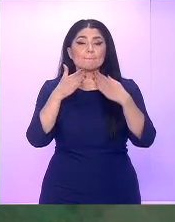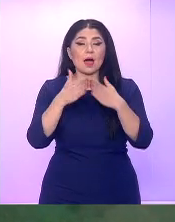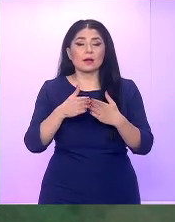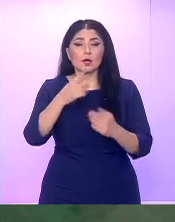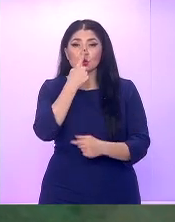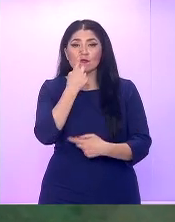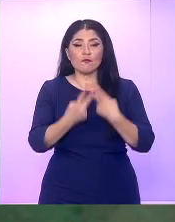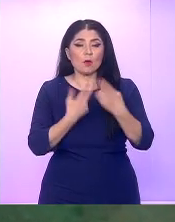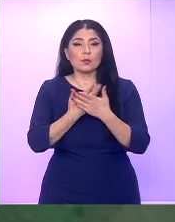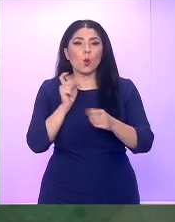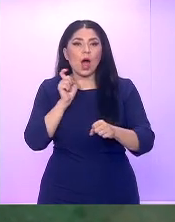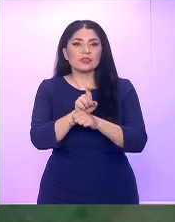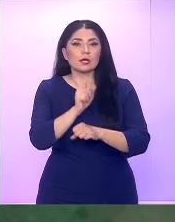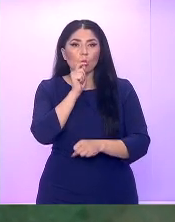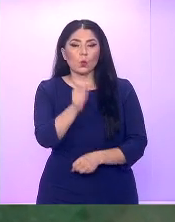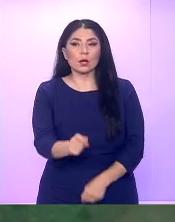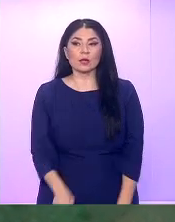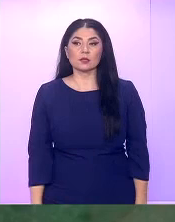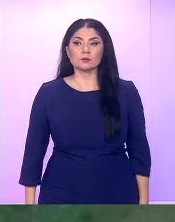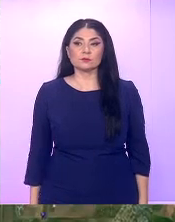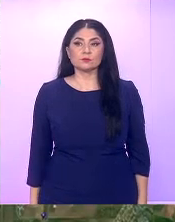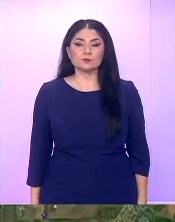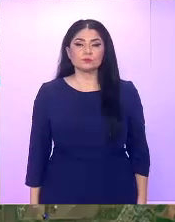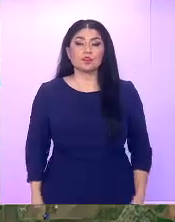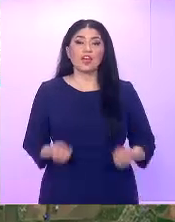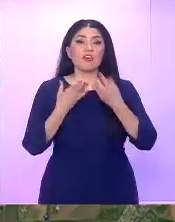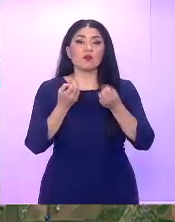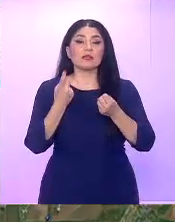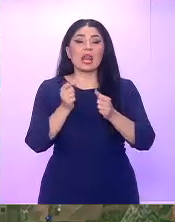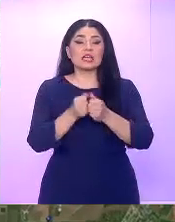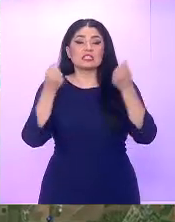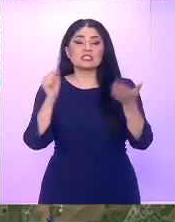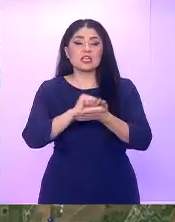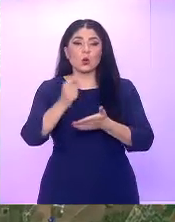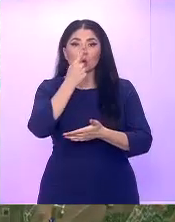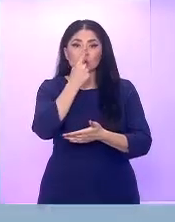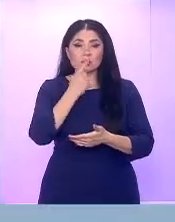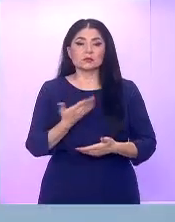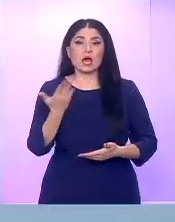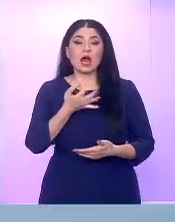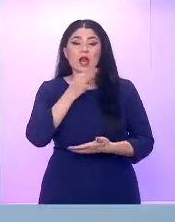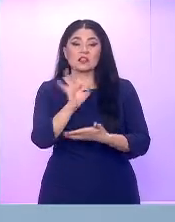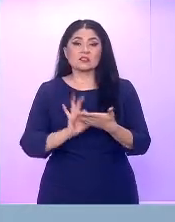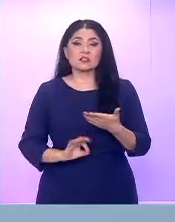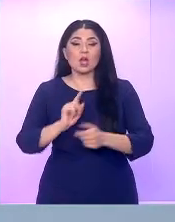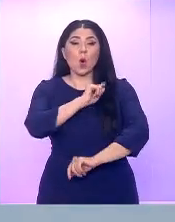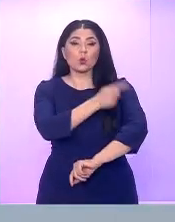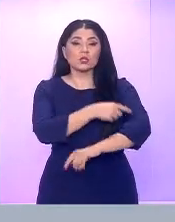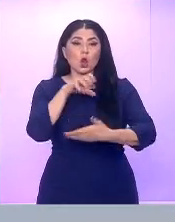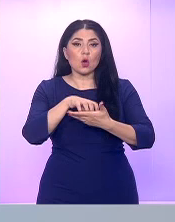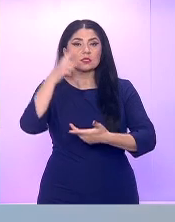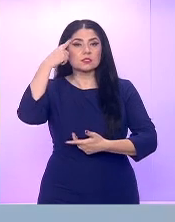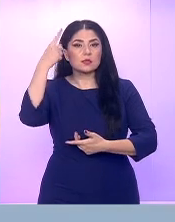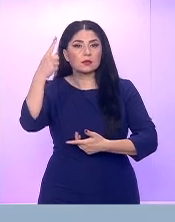ruse folosite pentru atacuri în Ucraina. Informația a venit de la ziarul rusesc Comersant, care a precizat că autoritățile locale iau